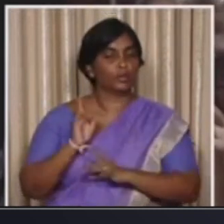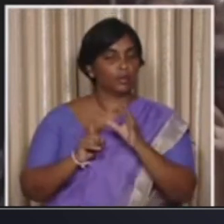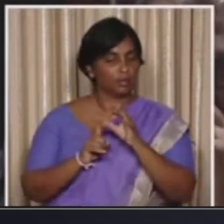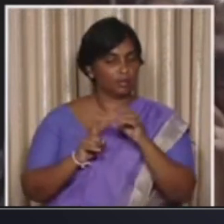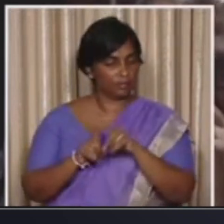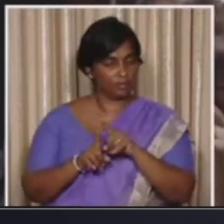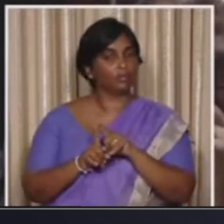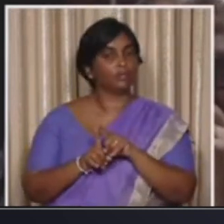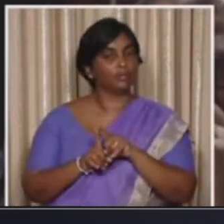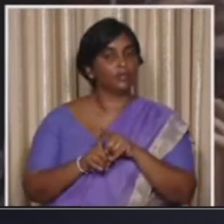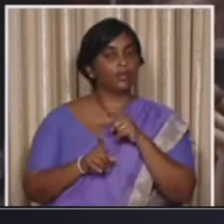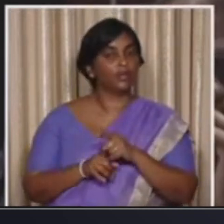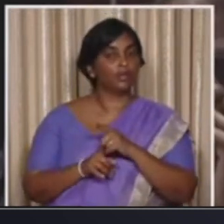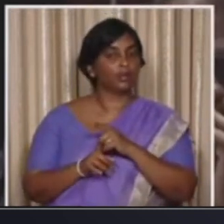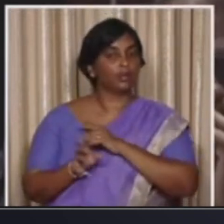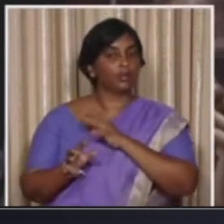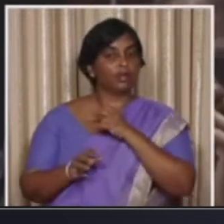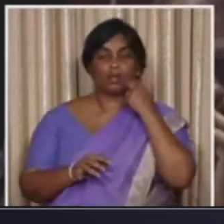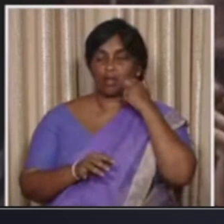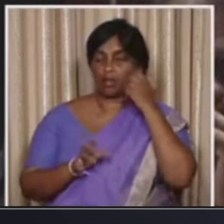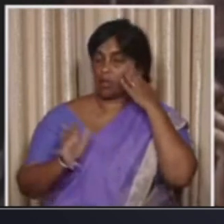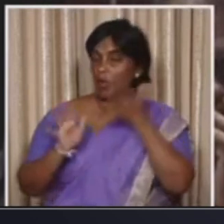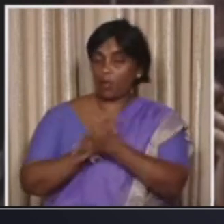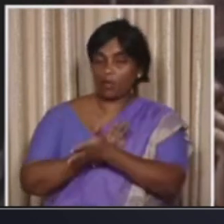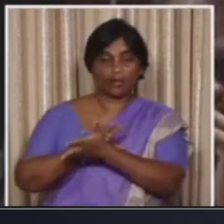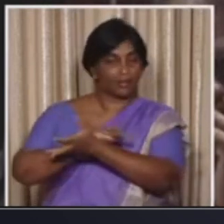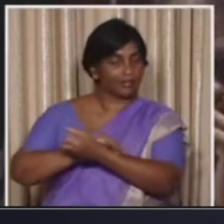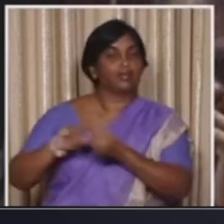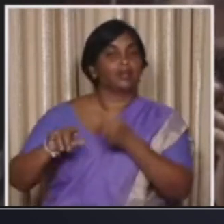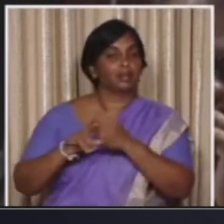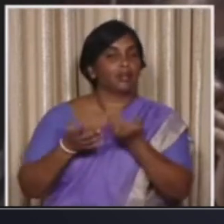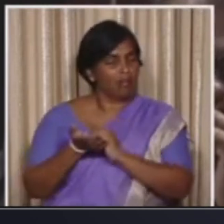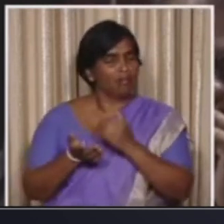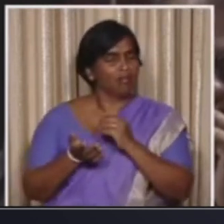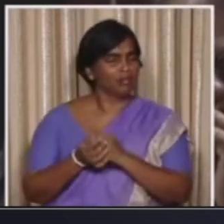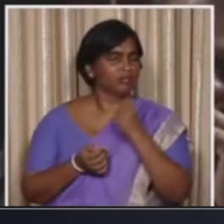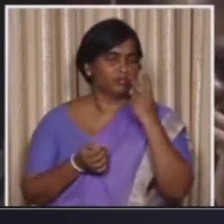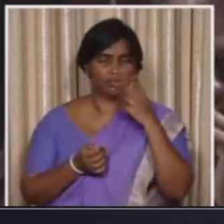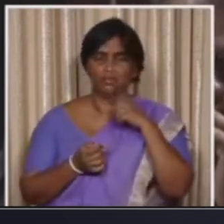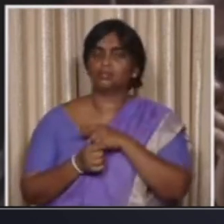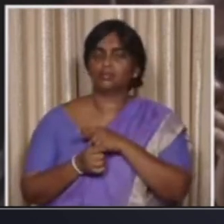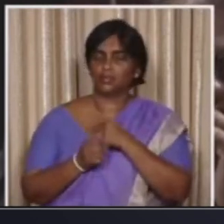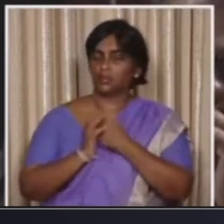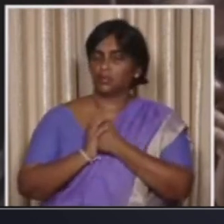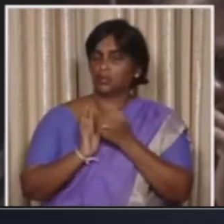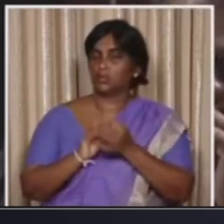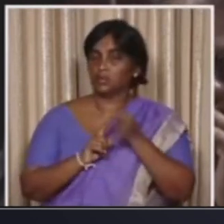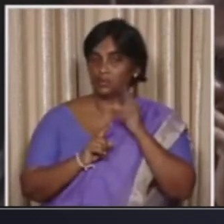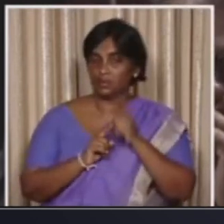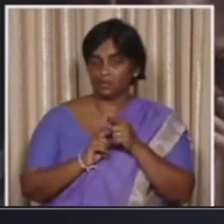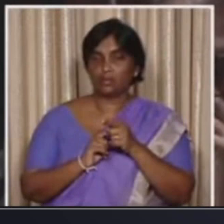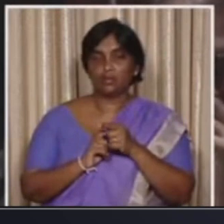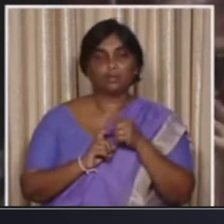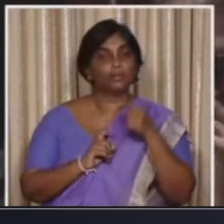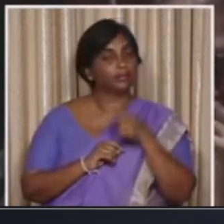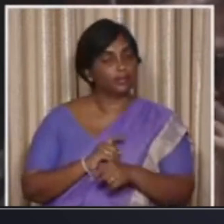විදිහට මේ මරසත් නාට්‍ය කොට්ටුරේ පිළිබඳව අවස්ථා ගණනාවකදී කරු සභාපතිතුමනි